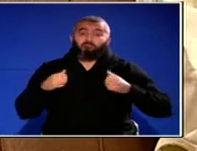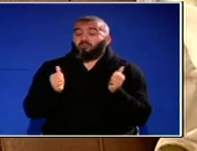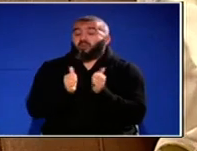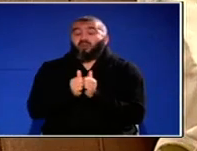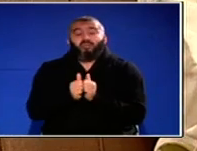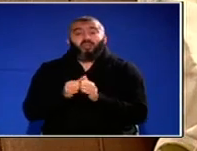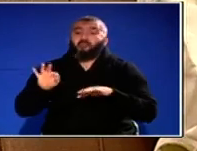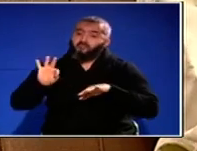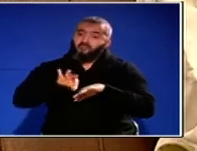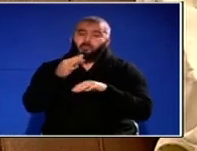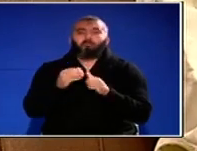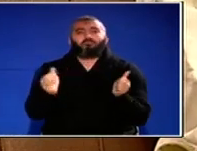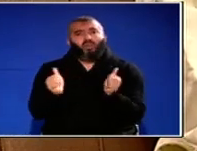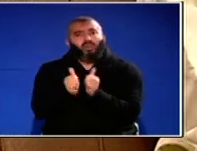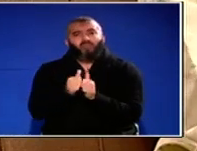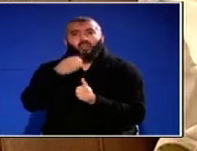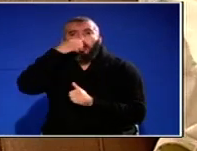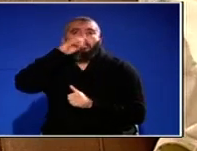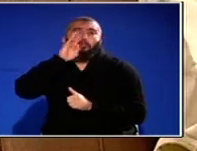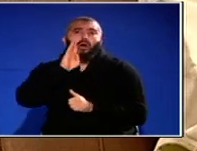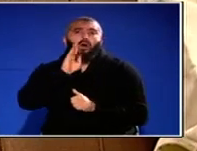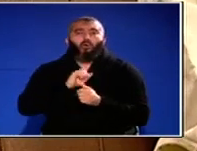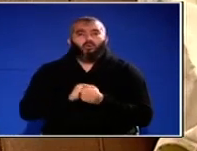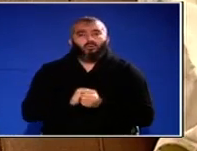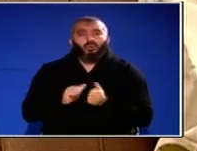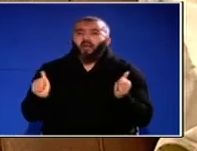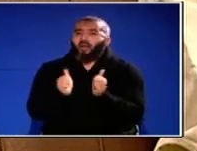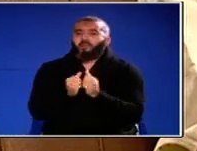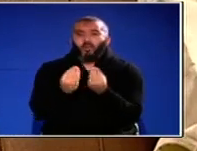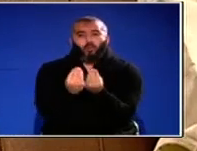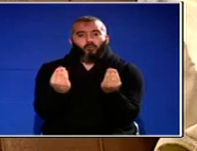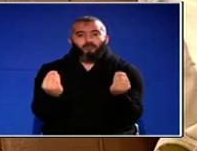زوجة أو تعيش مع زوج، ويعيش مع أطفال،